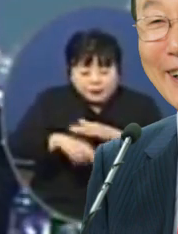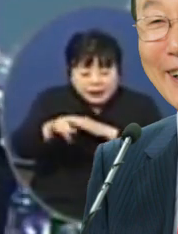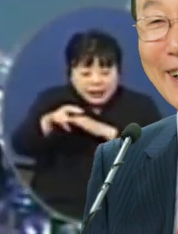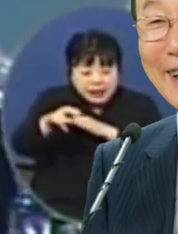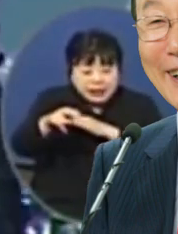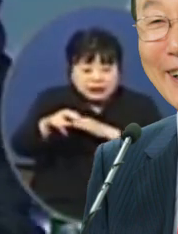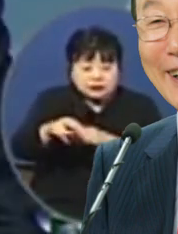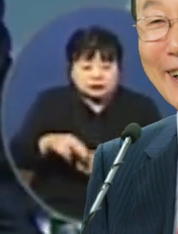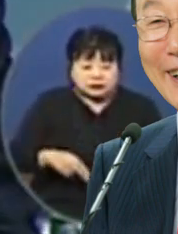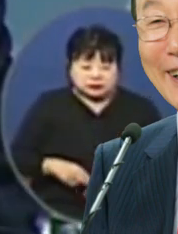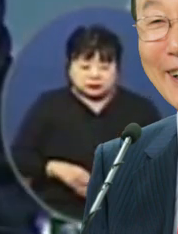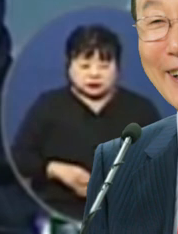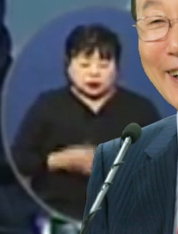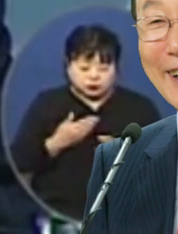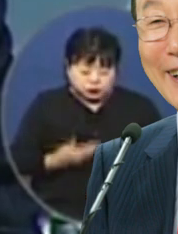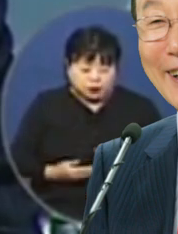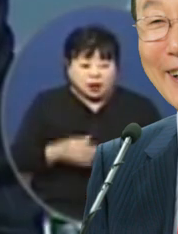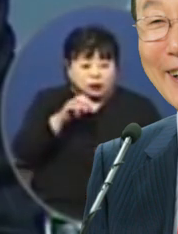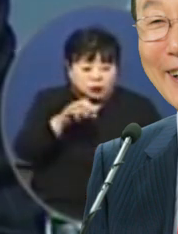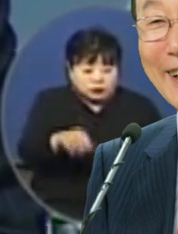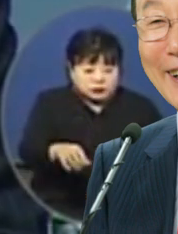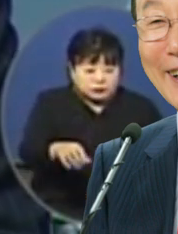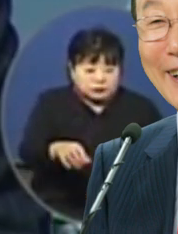피해서 조용한 곳으로